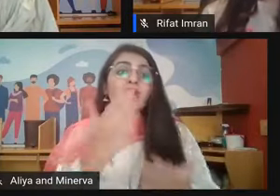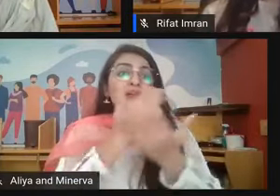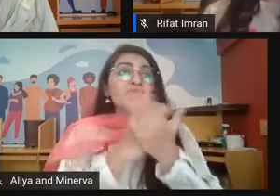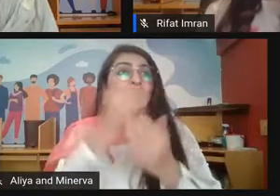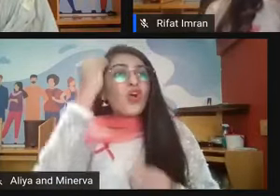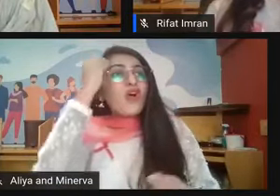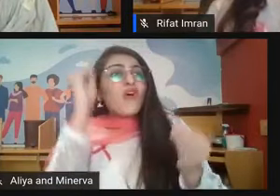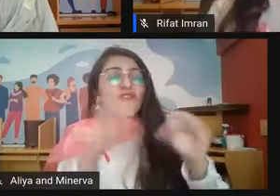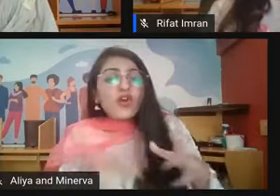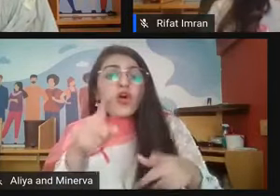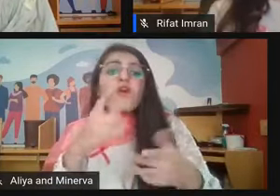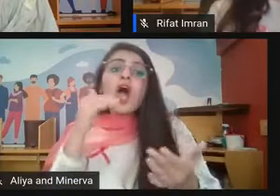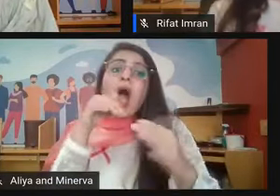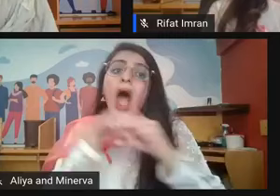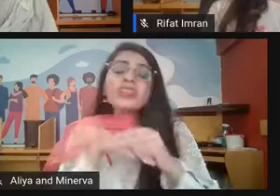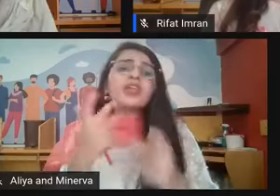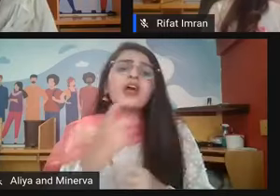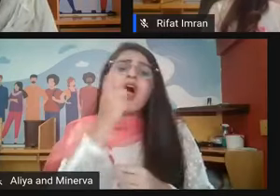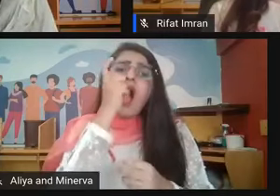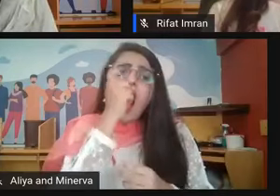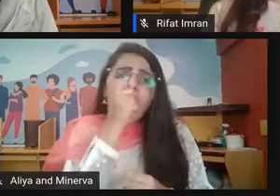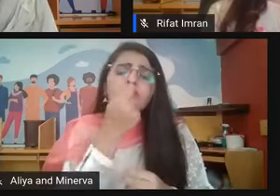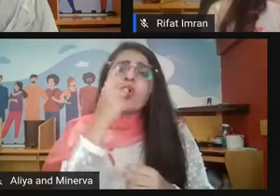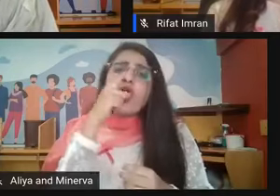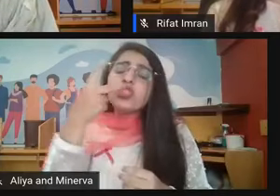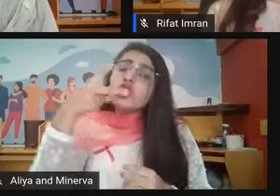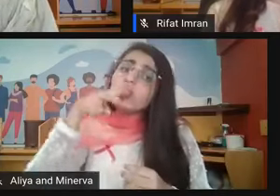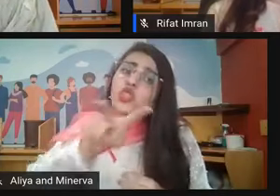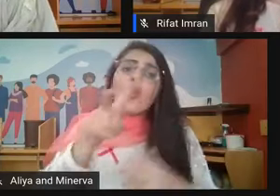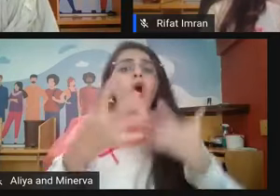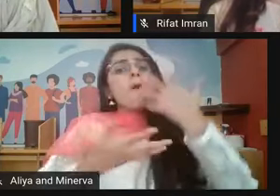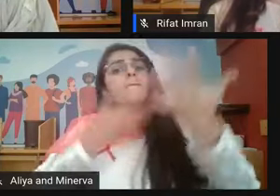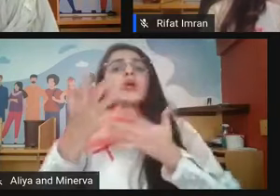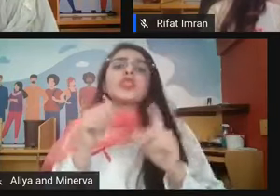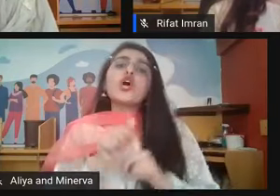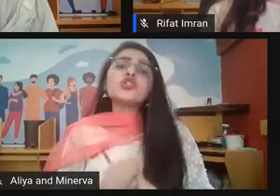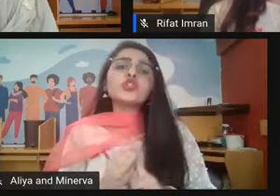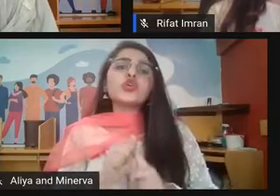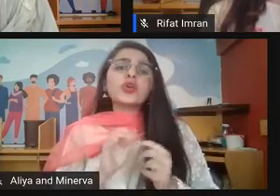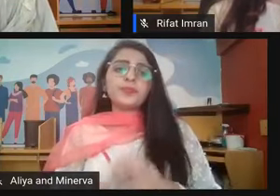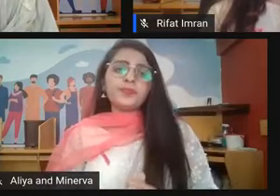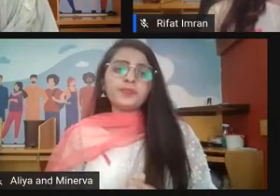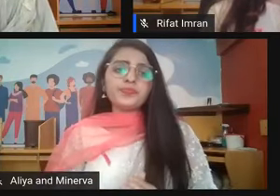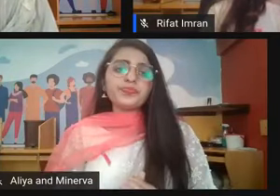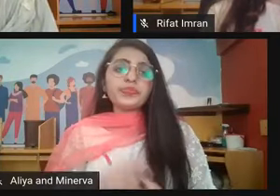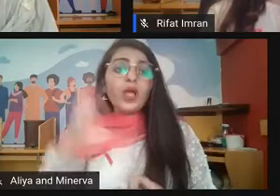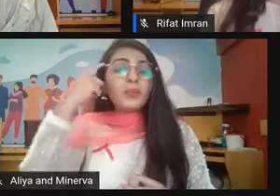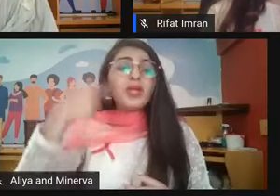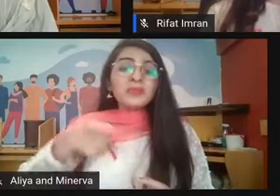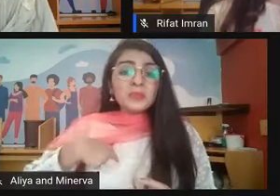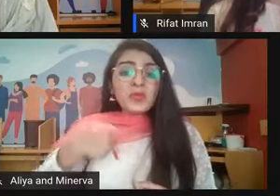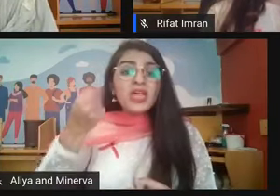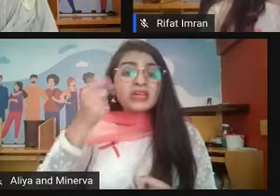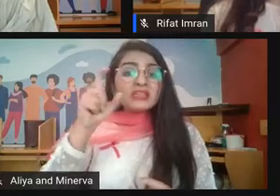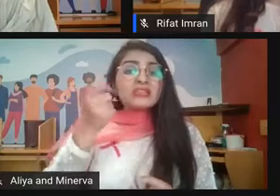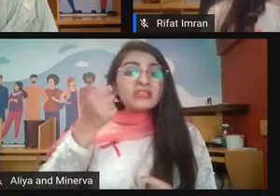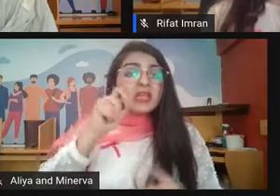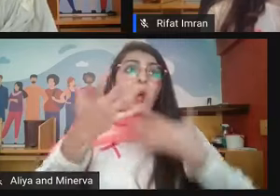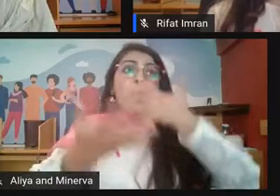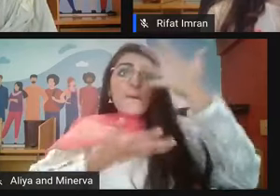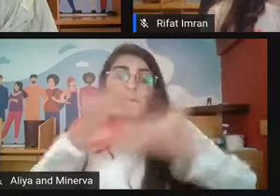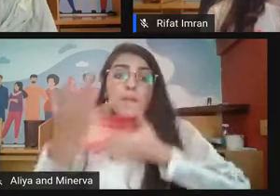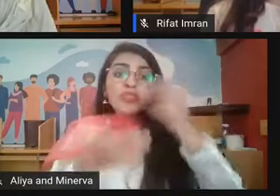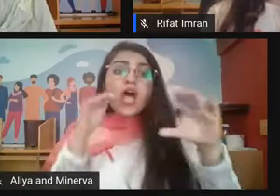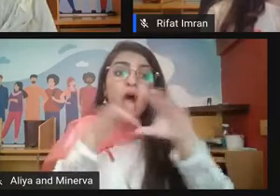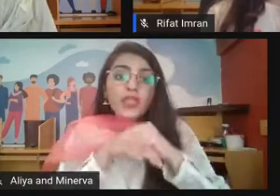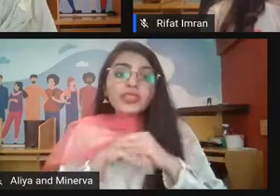करते हैं, तो अवेयरनेस मर्द और औरतें दोनों का हक है. और जब ब्रेस्ट कैंसर अवेयरनेस की बात आती है, तो इस अवेयरनेस में